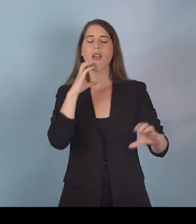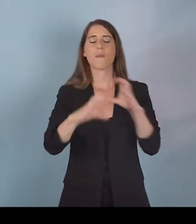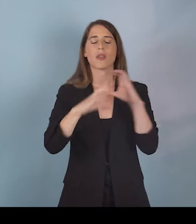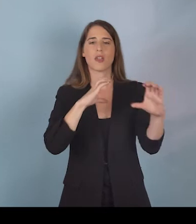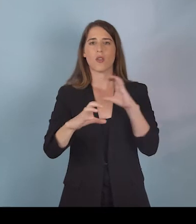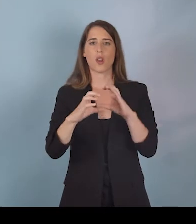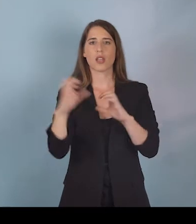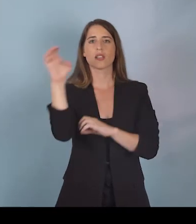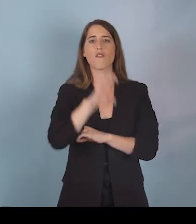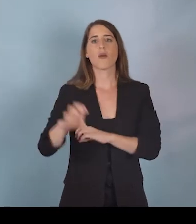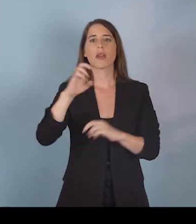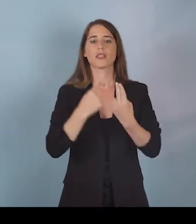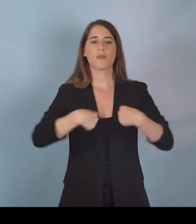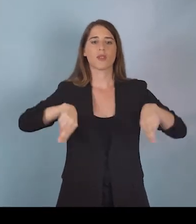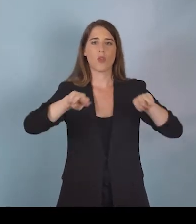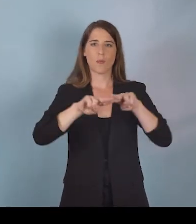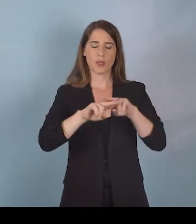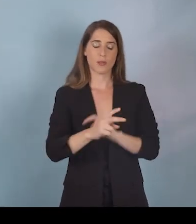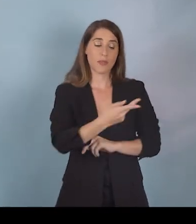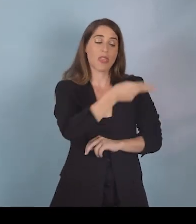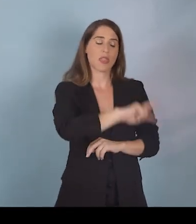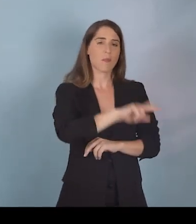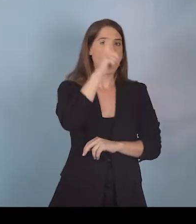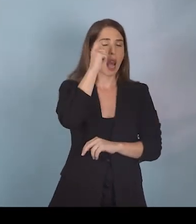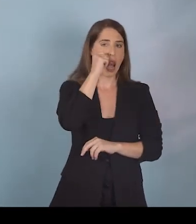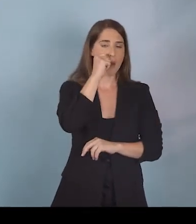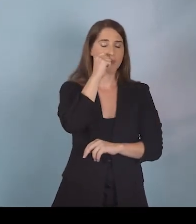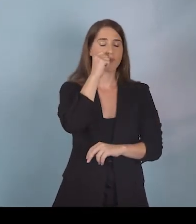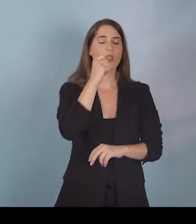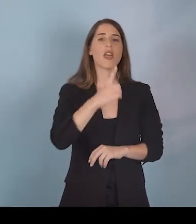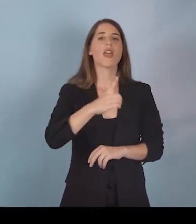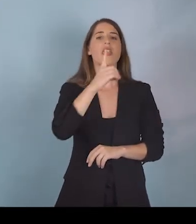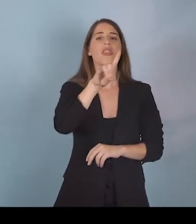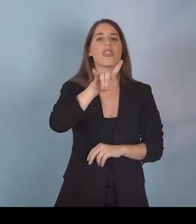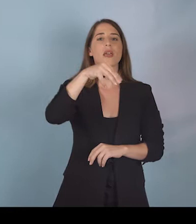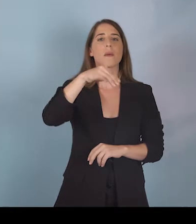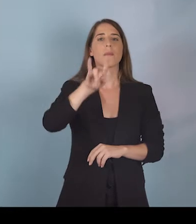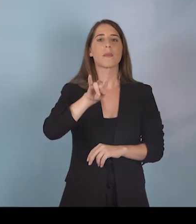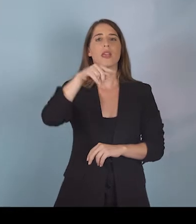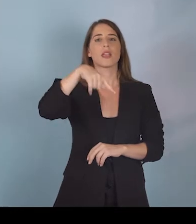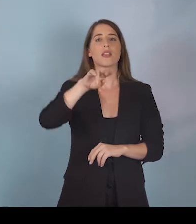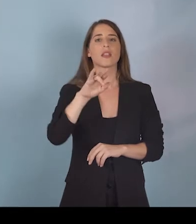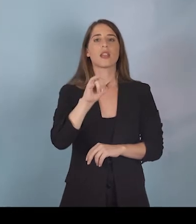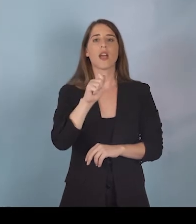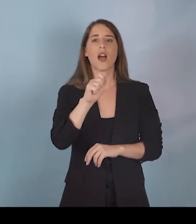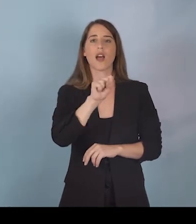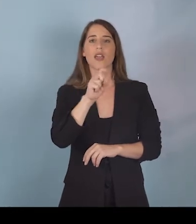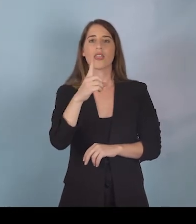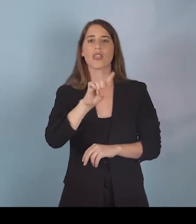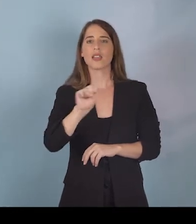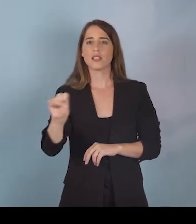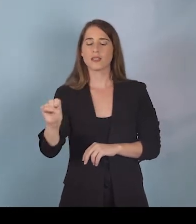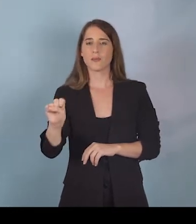επίσης τον κύριο Δημητριάδη, Γενικό Γραμματέα Διεθνών και Εξωτερικών Υποθέσεων του Υπουργείου Εξωτερικών, καθώς και τον